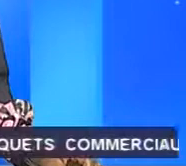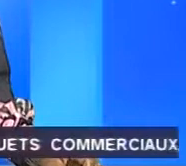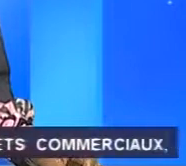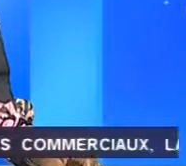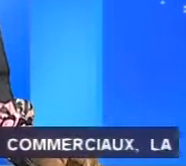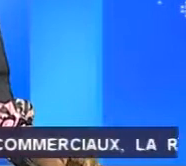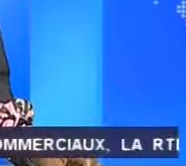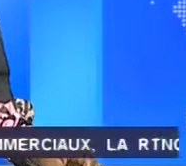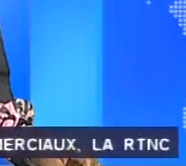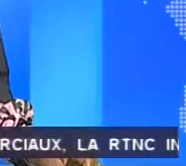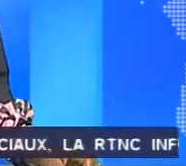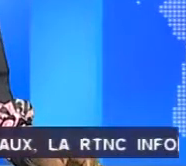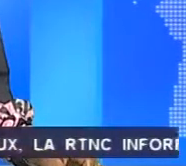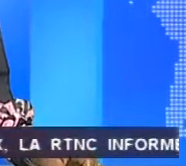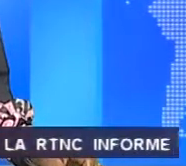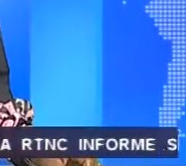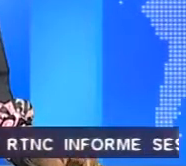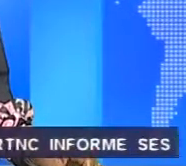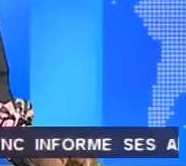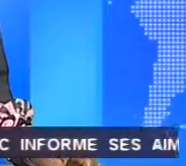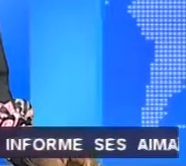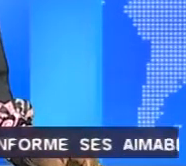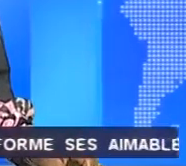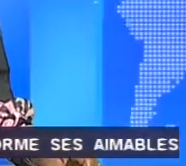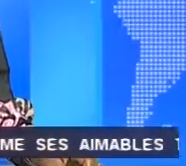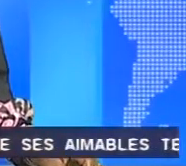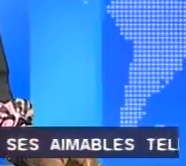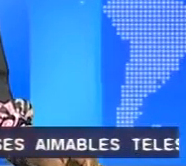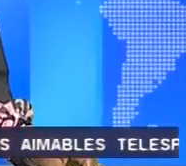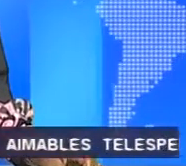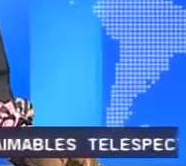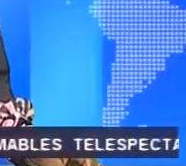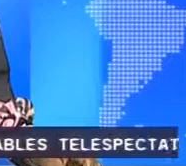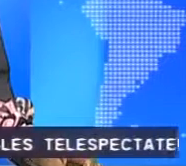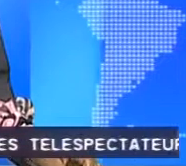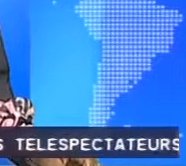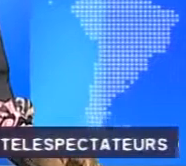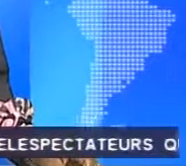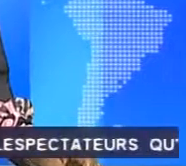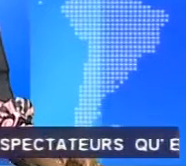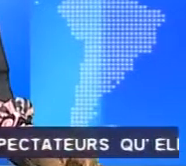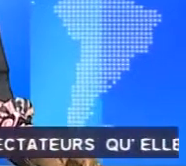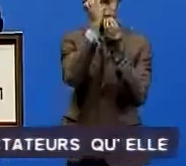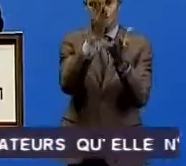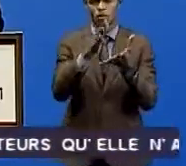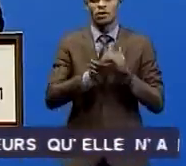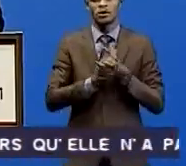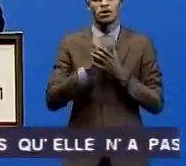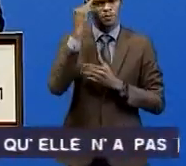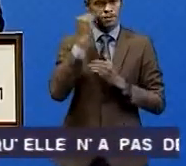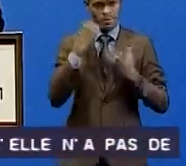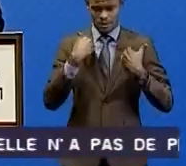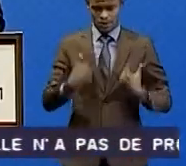fois, un extrait avec Patrick Muyaya, ministre de la Communication et porte-parole du gouvernement. Santé